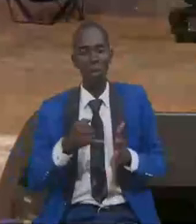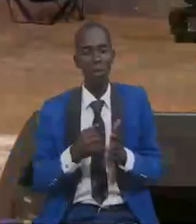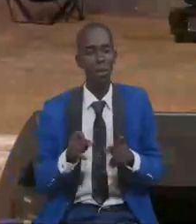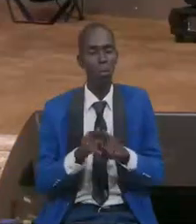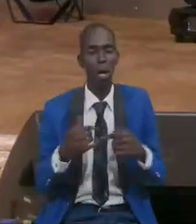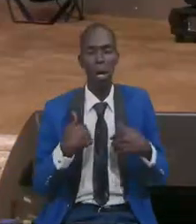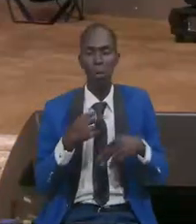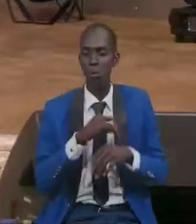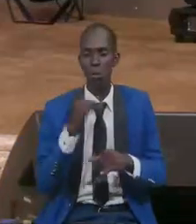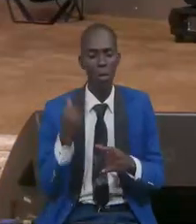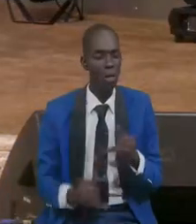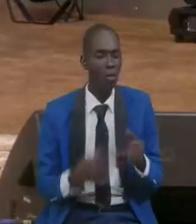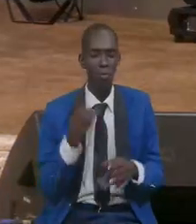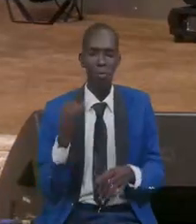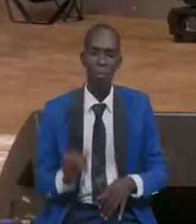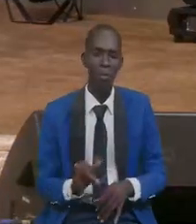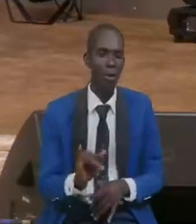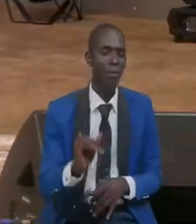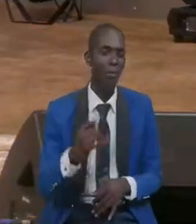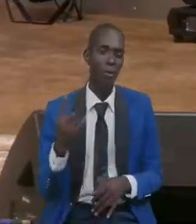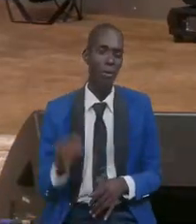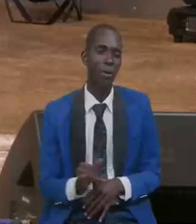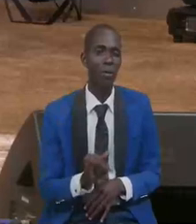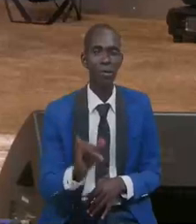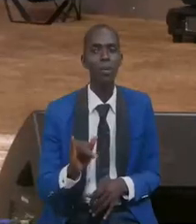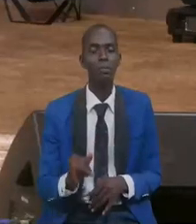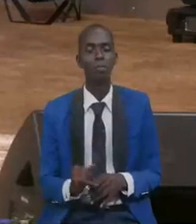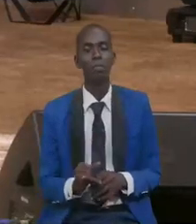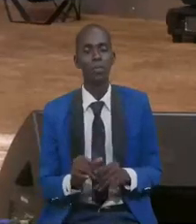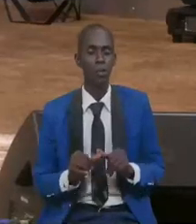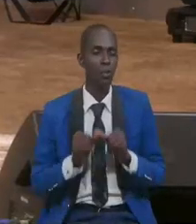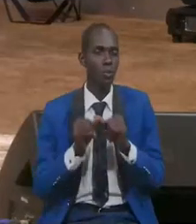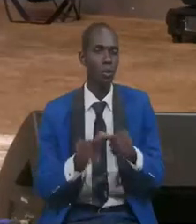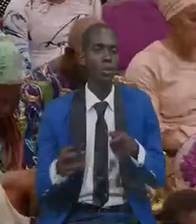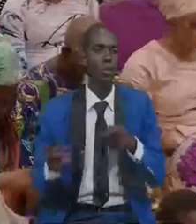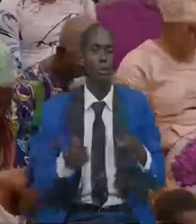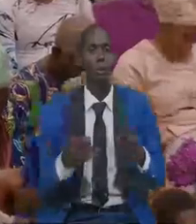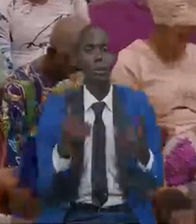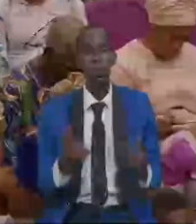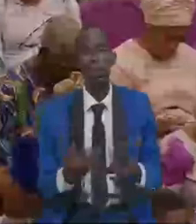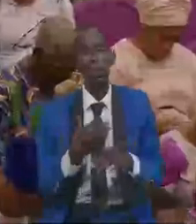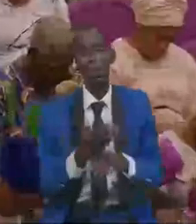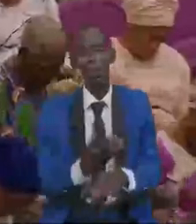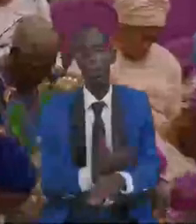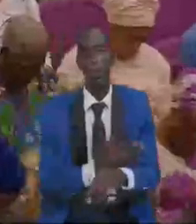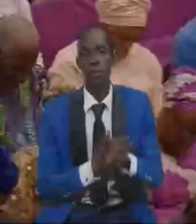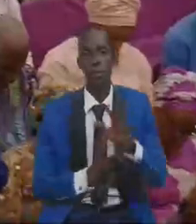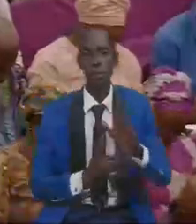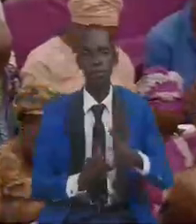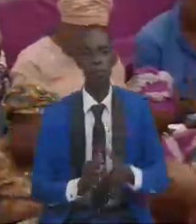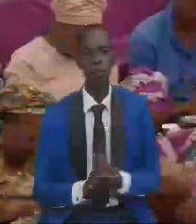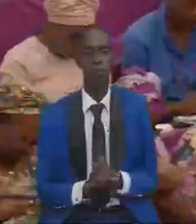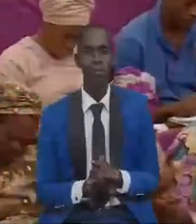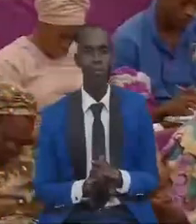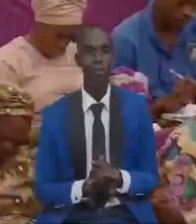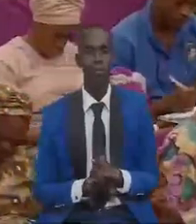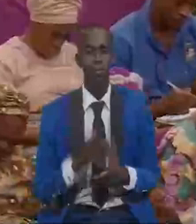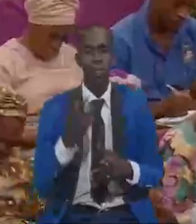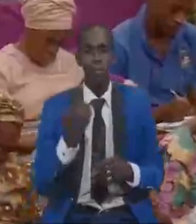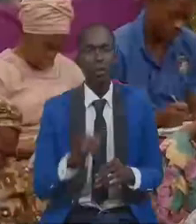pour toujours, et c'est à jamais. C'est une domination sans date, une domination éternelle. La section 3, c'est la